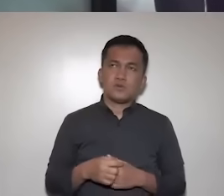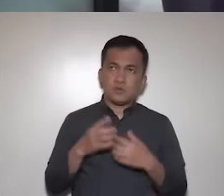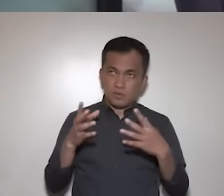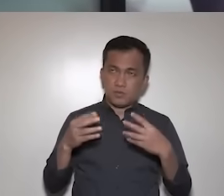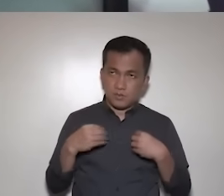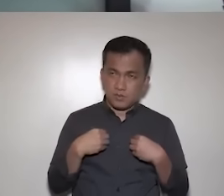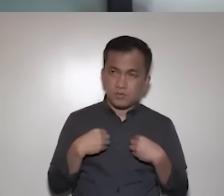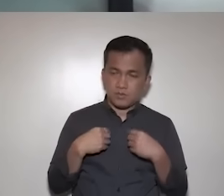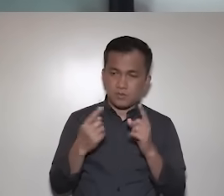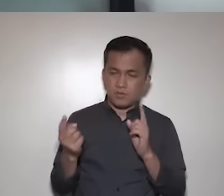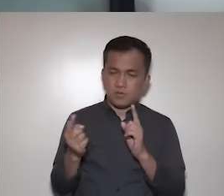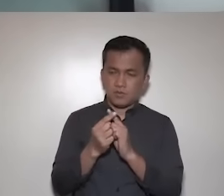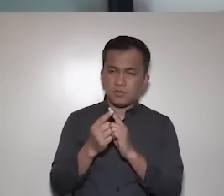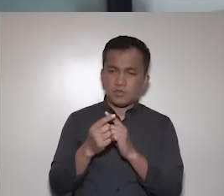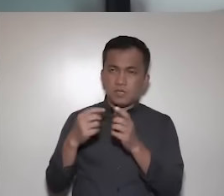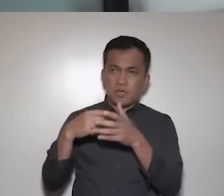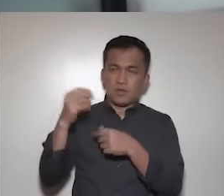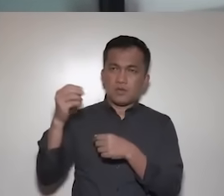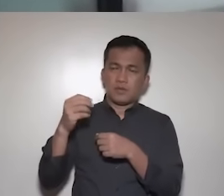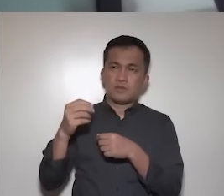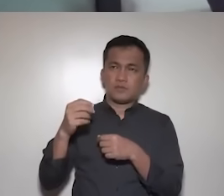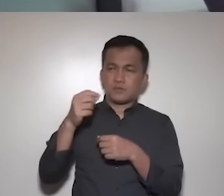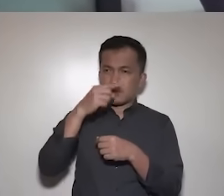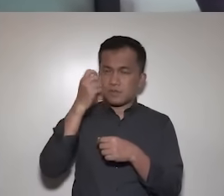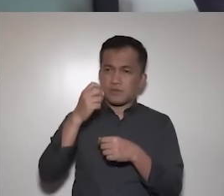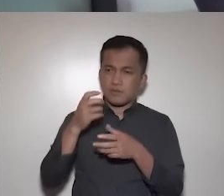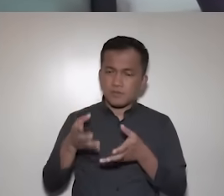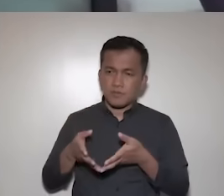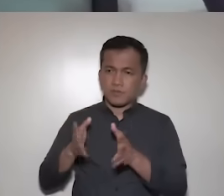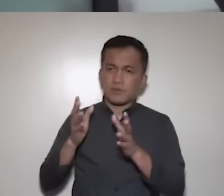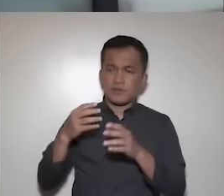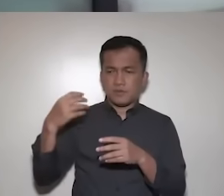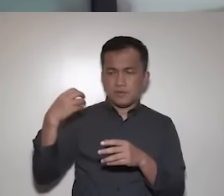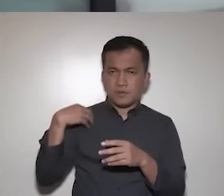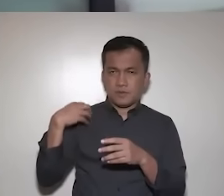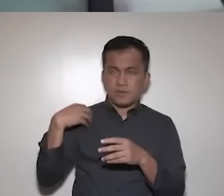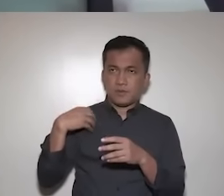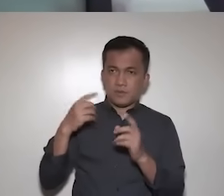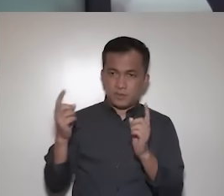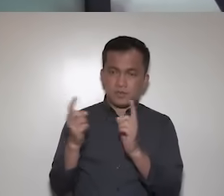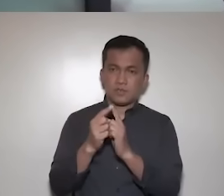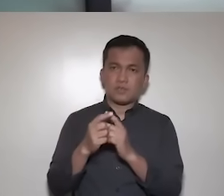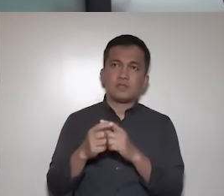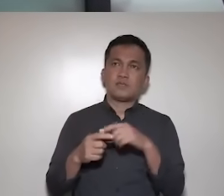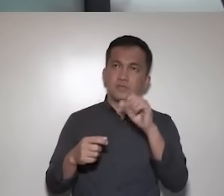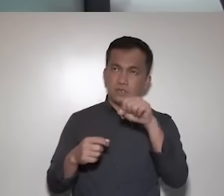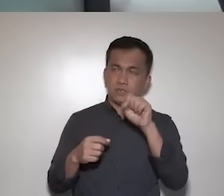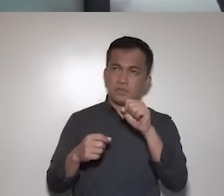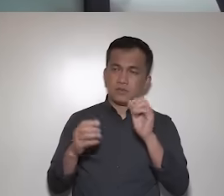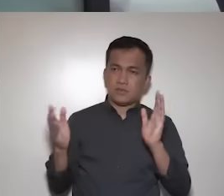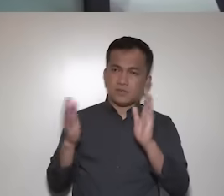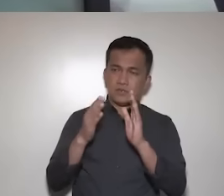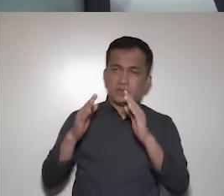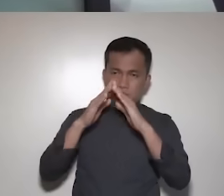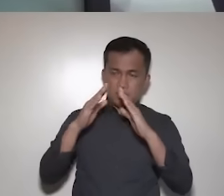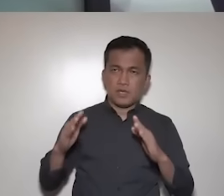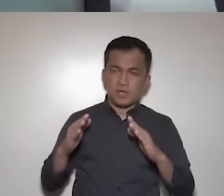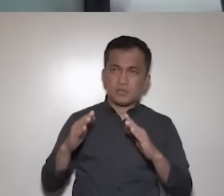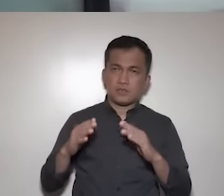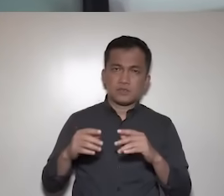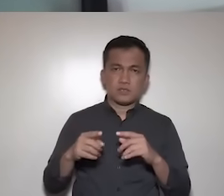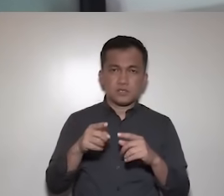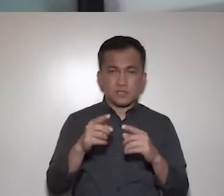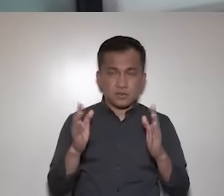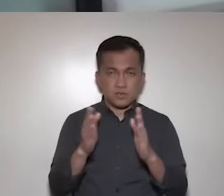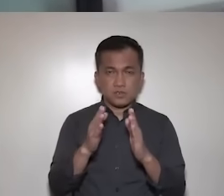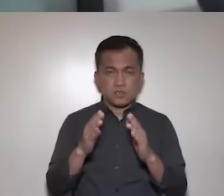Aminin ko po, nagkita po kami sa labas ng... Kasi payag naman po yung mga amo ko na... Nagkita kayo? Opo, sa harap po ng bahay. Doon lang po. Hindi, ano